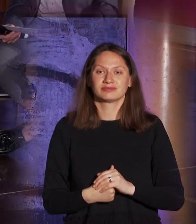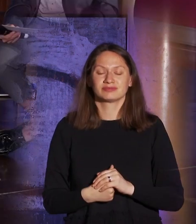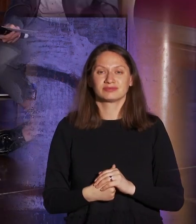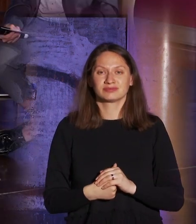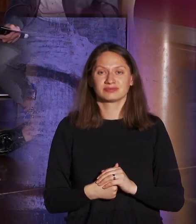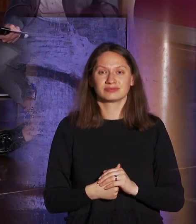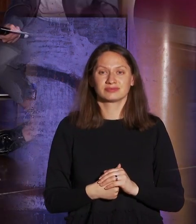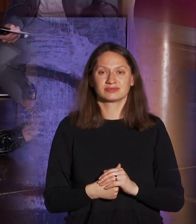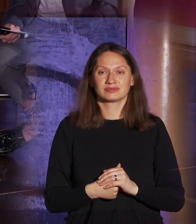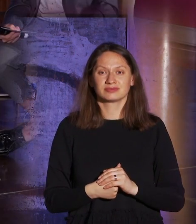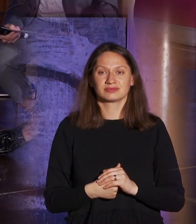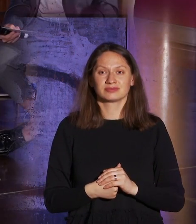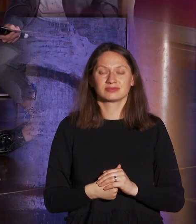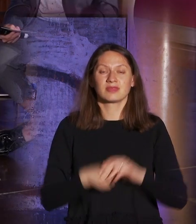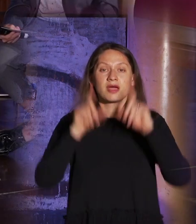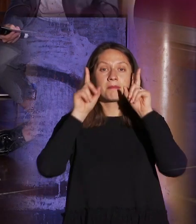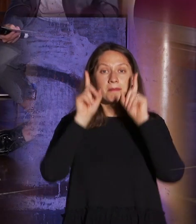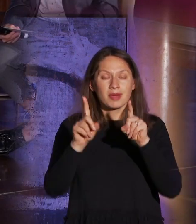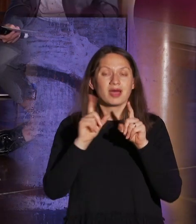Bet tuo pačiu